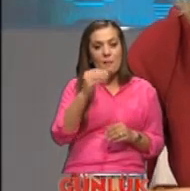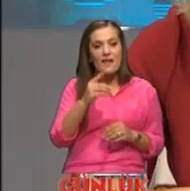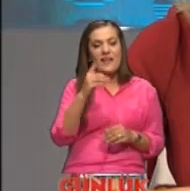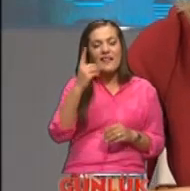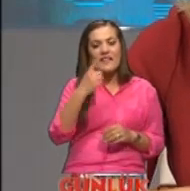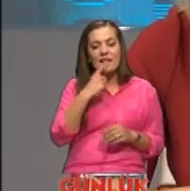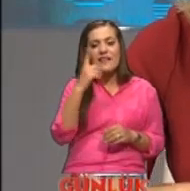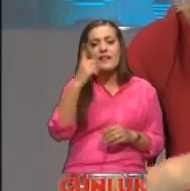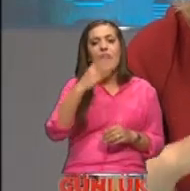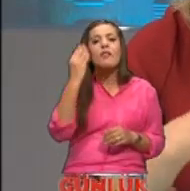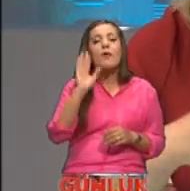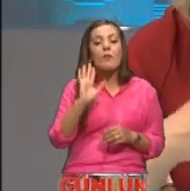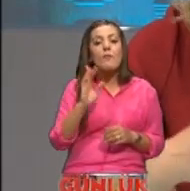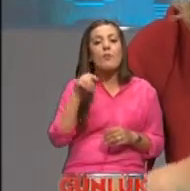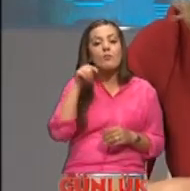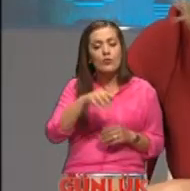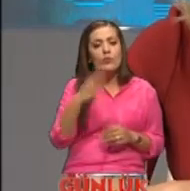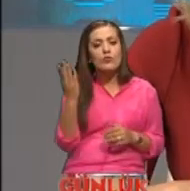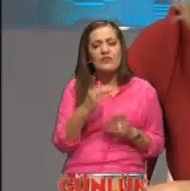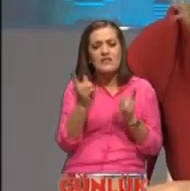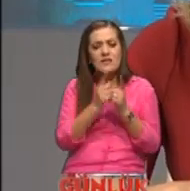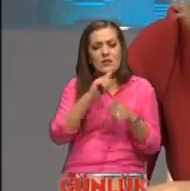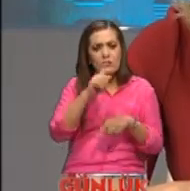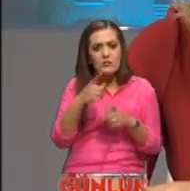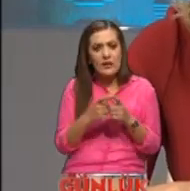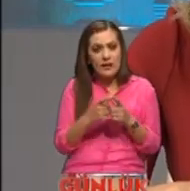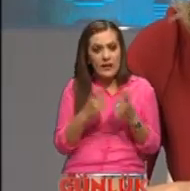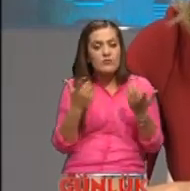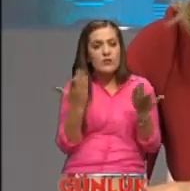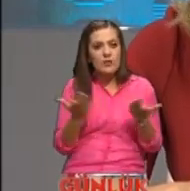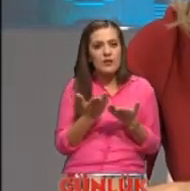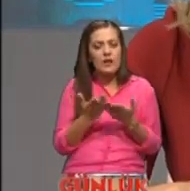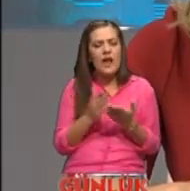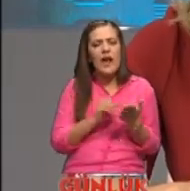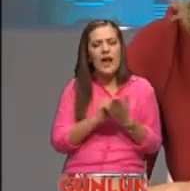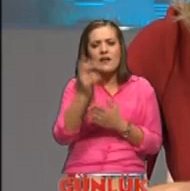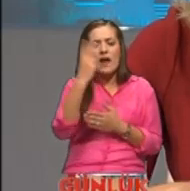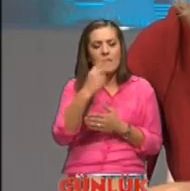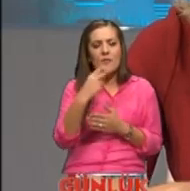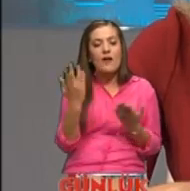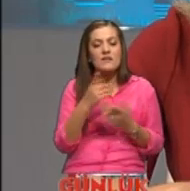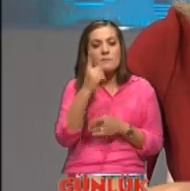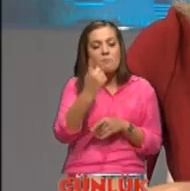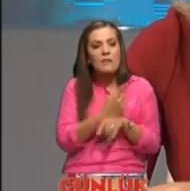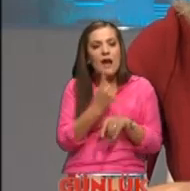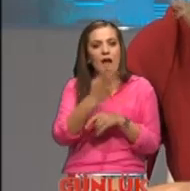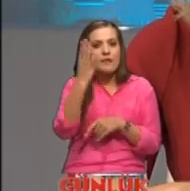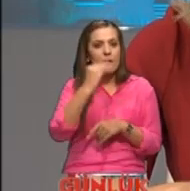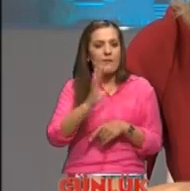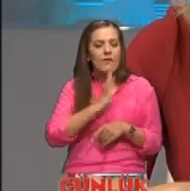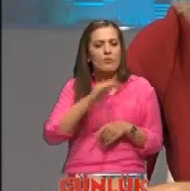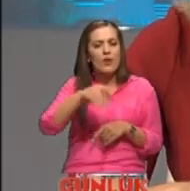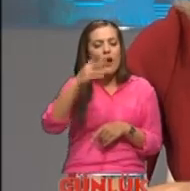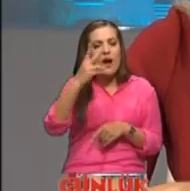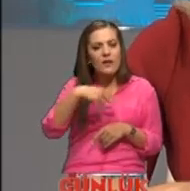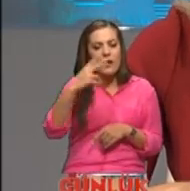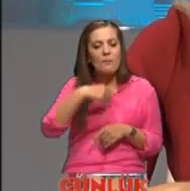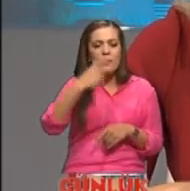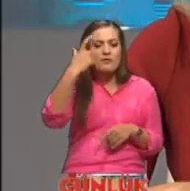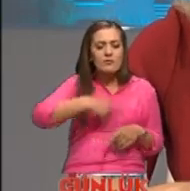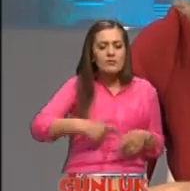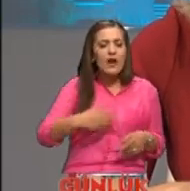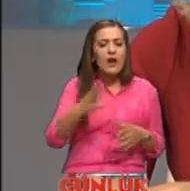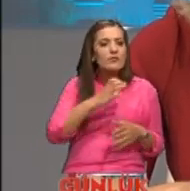dilinden ilk başta anlamıyorlar. Ama bunu o kadar kısa sürede geliştiriyorlar ki her ağlamasının aslında bir anlamı var. Bu ağlaması